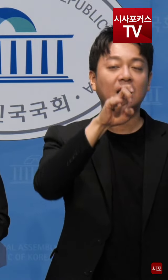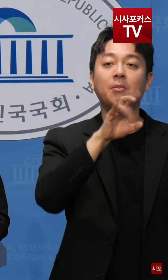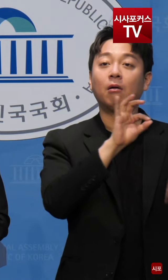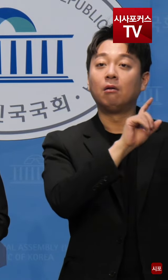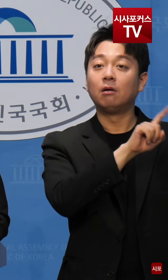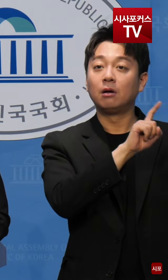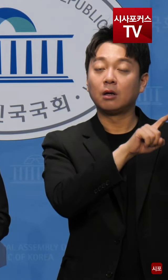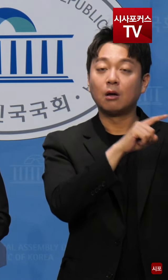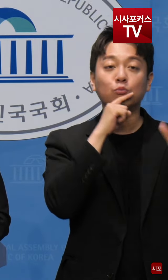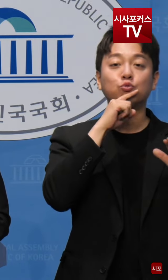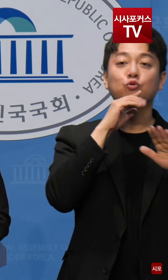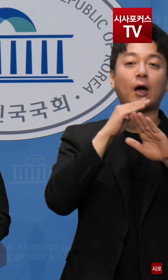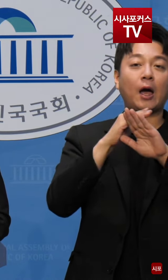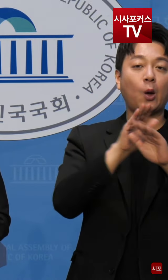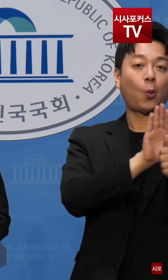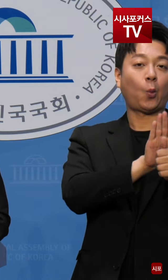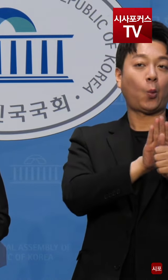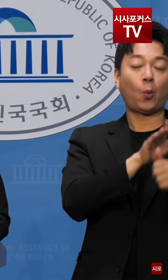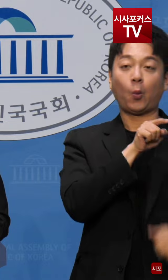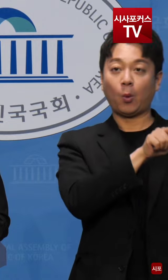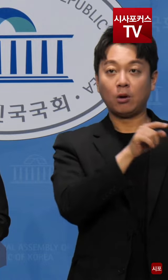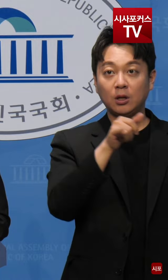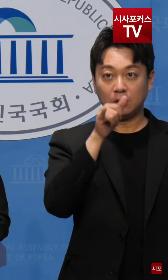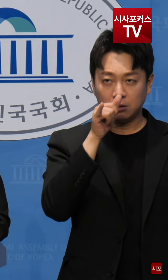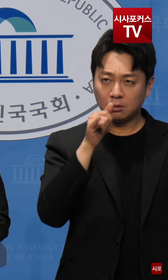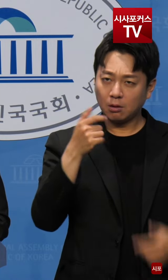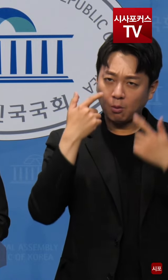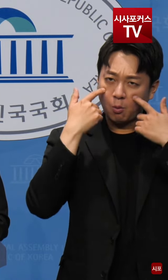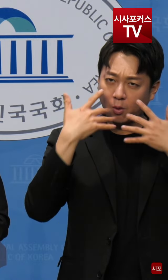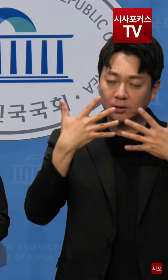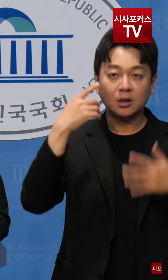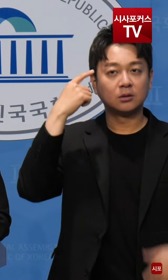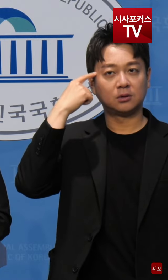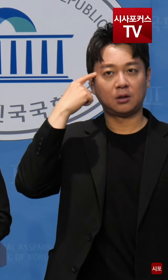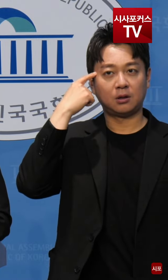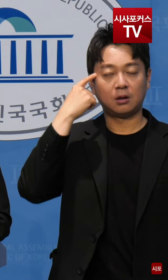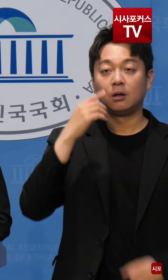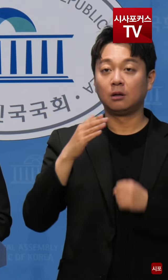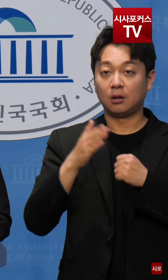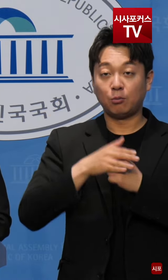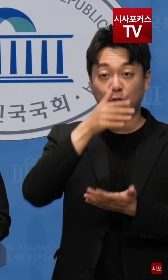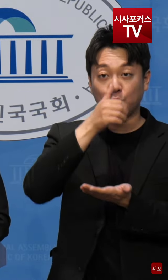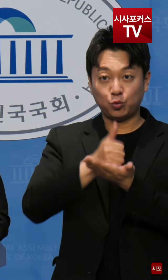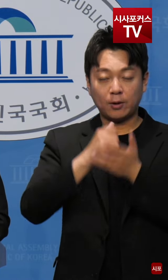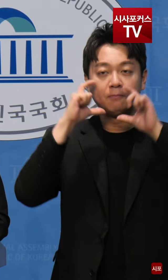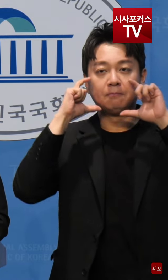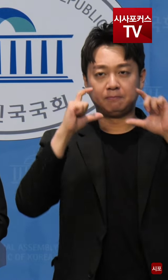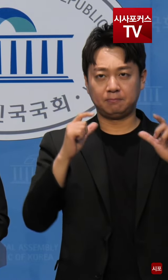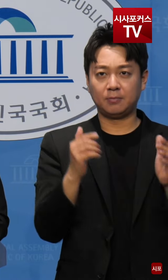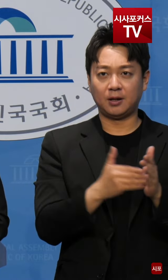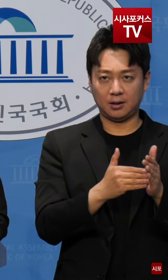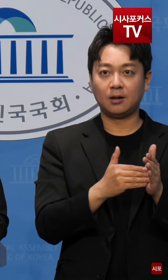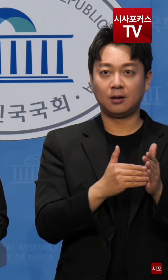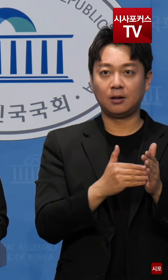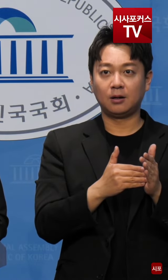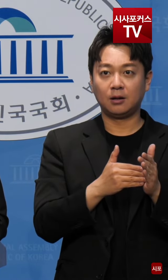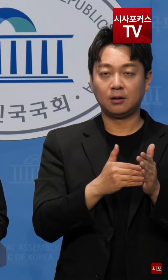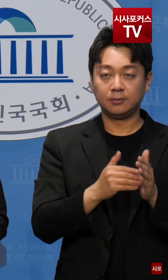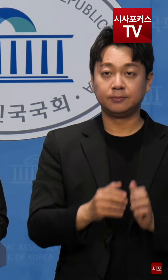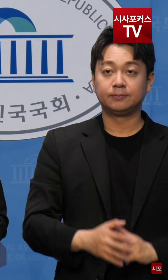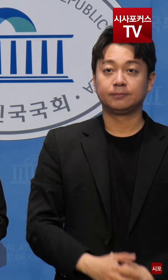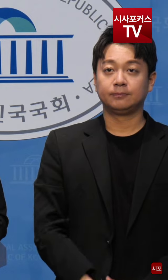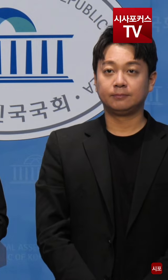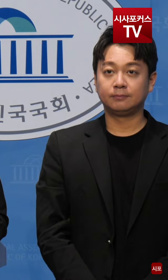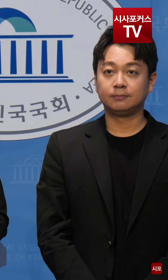사례금으로 보기에 충분하다고 명확히 판단하며 이 전 부지사의 유죄를